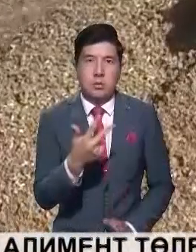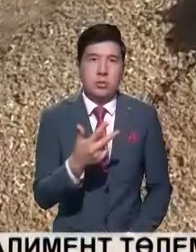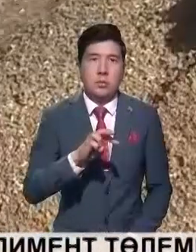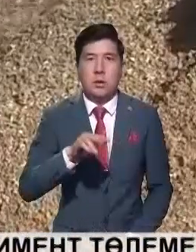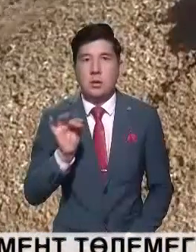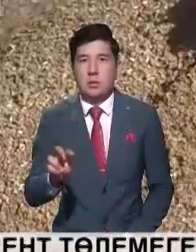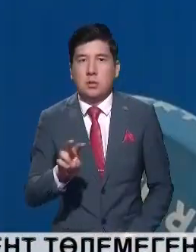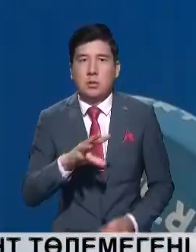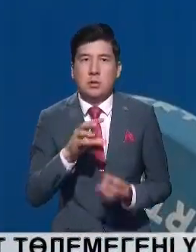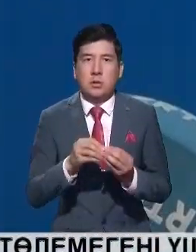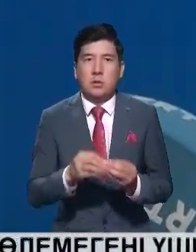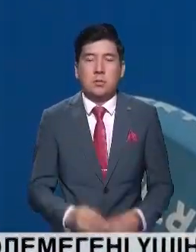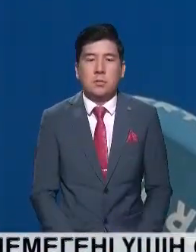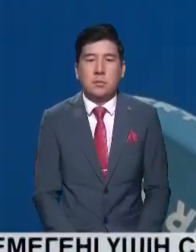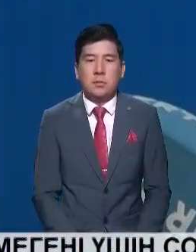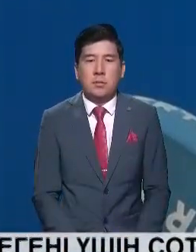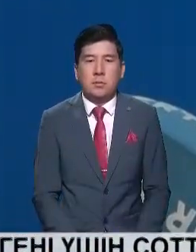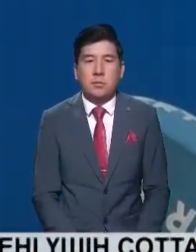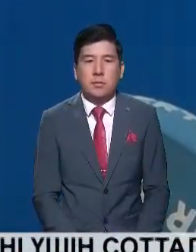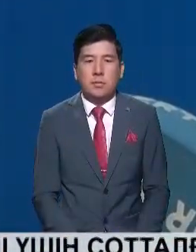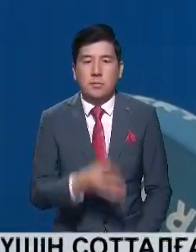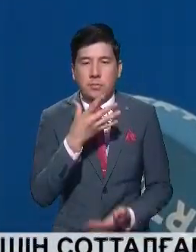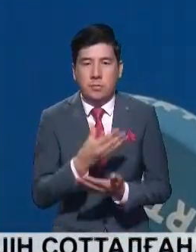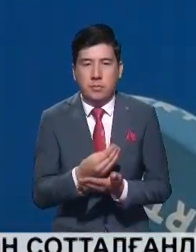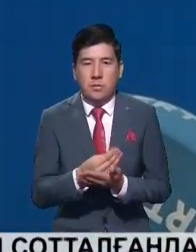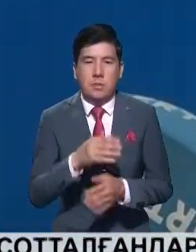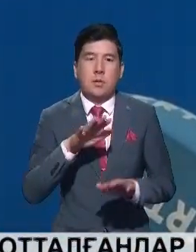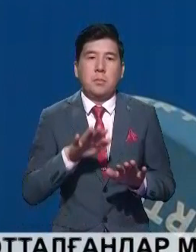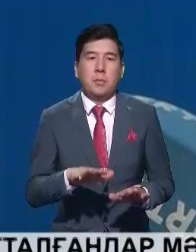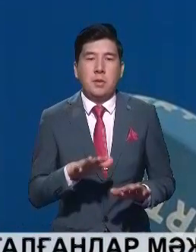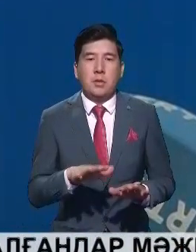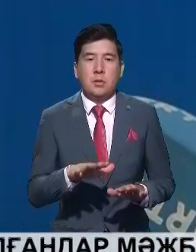құрайды. Ол біздің жергілікті еліміздің,